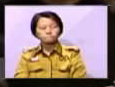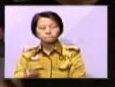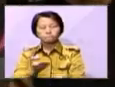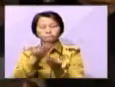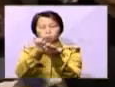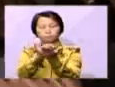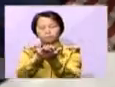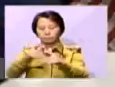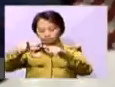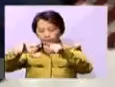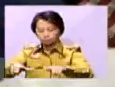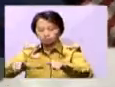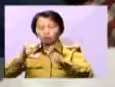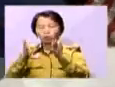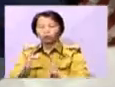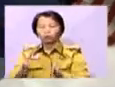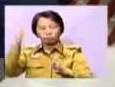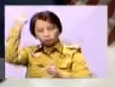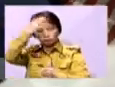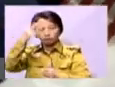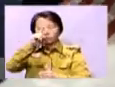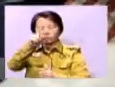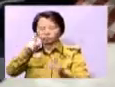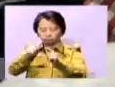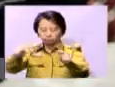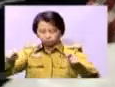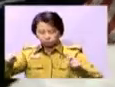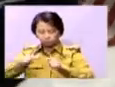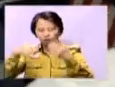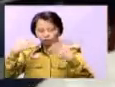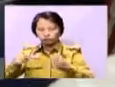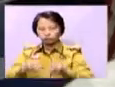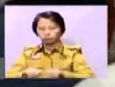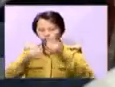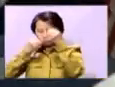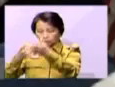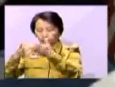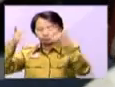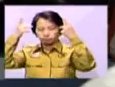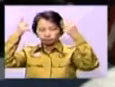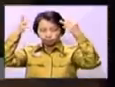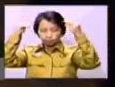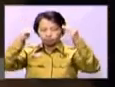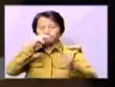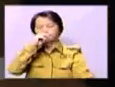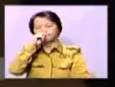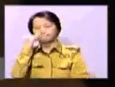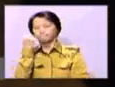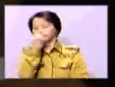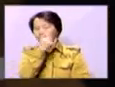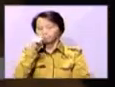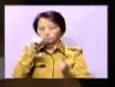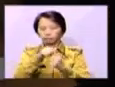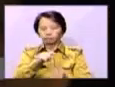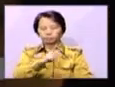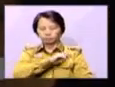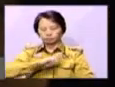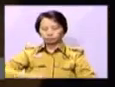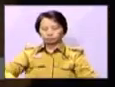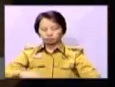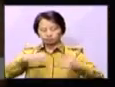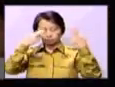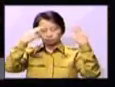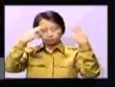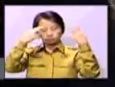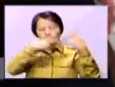Cadangan menempatkan semua jemaah Malaysia dalam satu tempat itu sudah dimaklumkan Perdana Menteri Datuk Seri Najib Tun Razak kepada Raja Arab Saudi